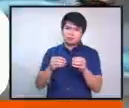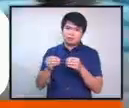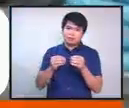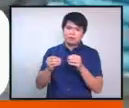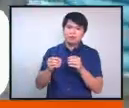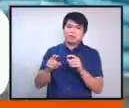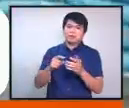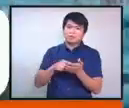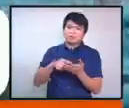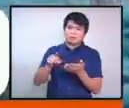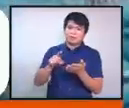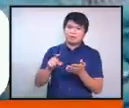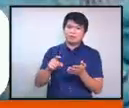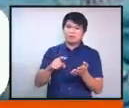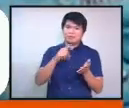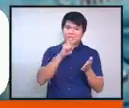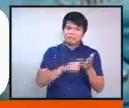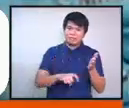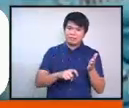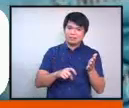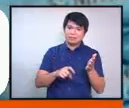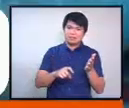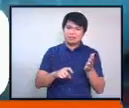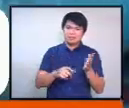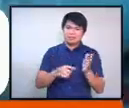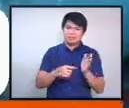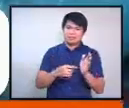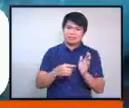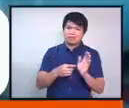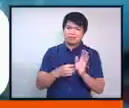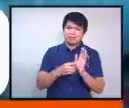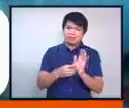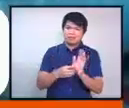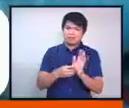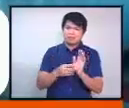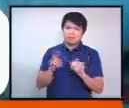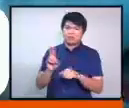sila ng kaukulang tax at naideklara na nila ang paggamit ng mga